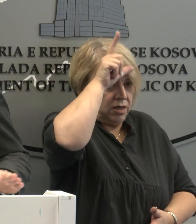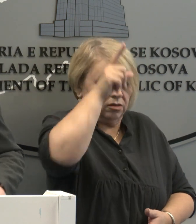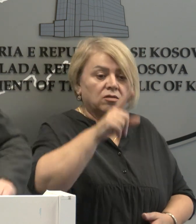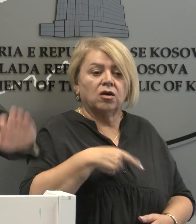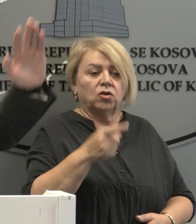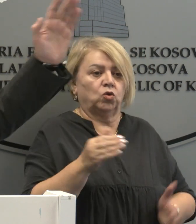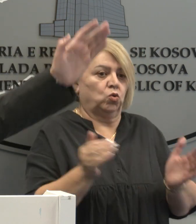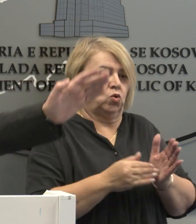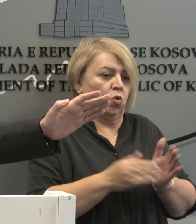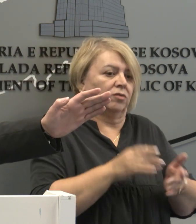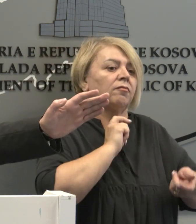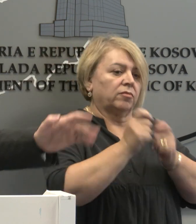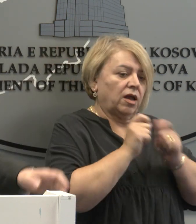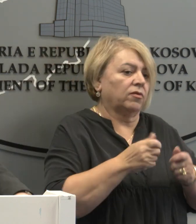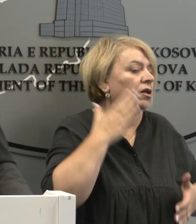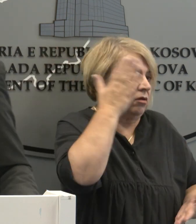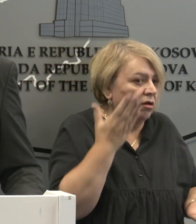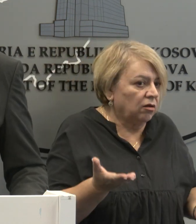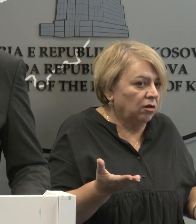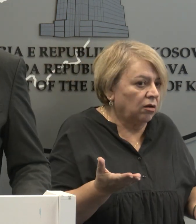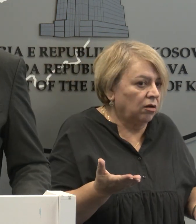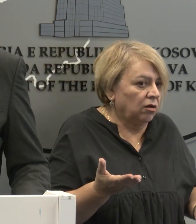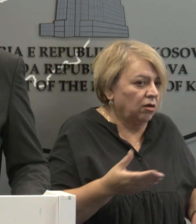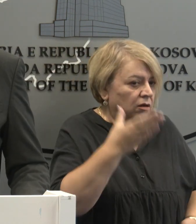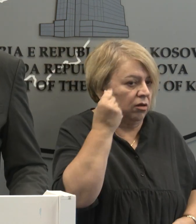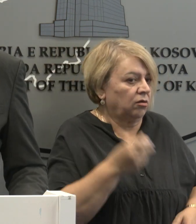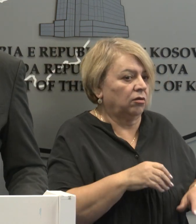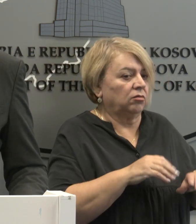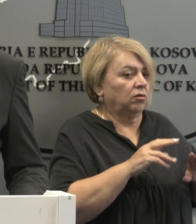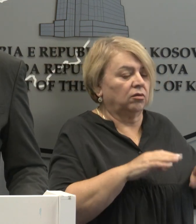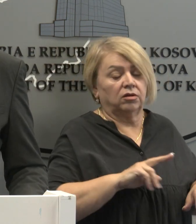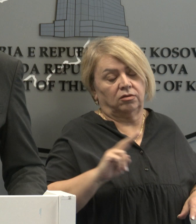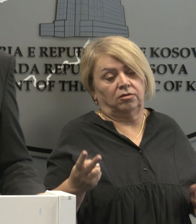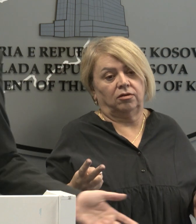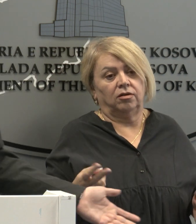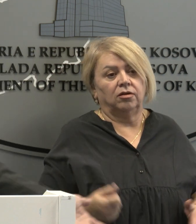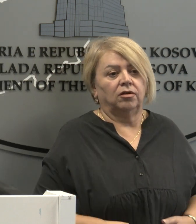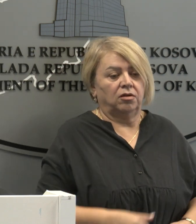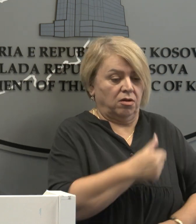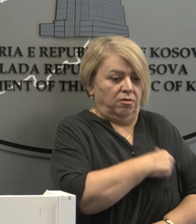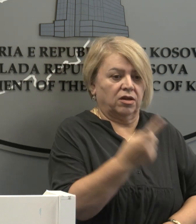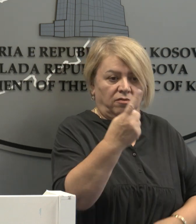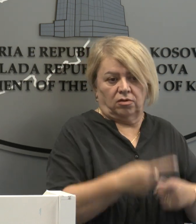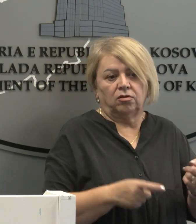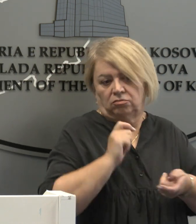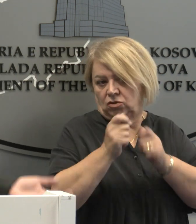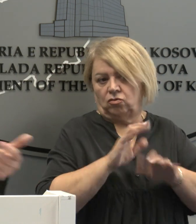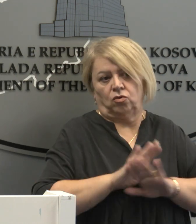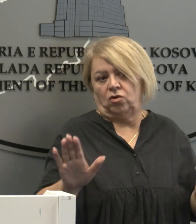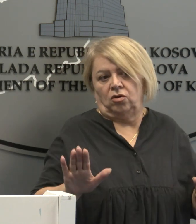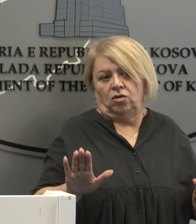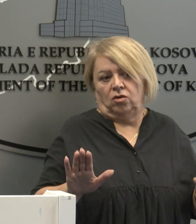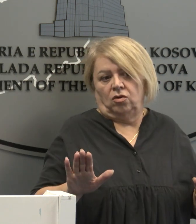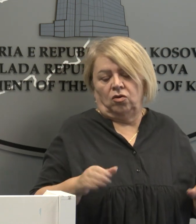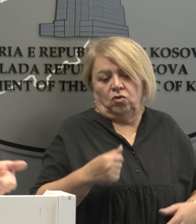thuhet që duhet ta kemi një marrëveshje të ardhmen në mënyrë që të mos harrohet ajo nga e kaluara. Pra, një vit e gjysmë ne kemi për marrëveshje. Ajo është